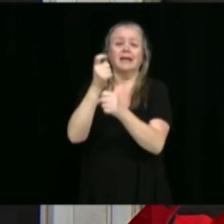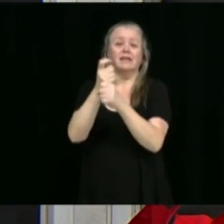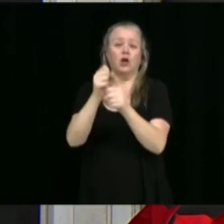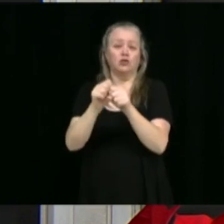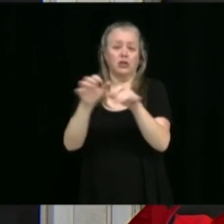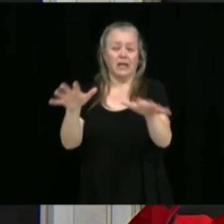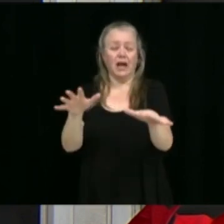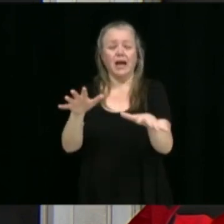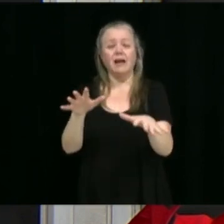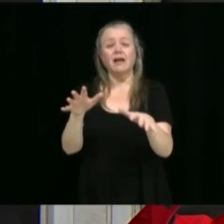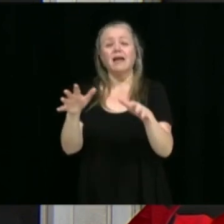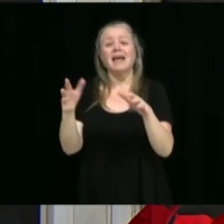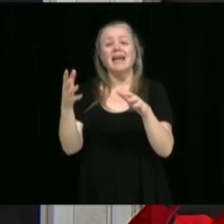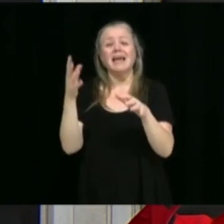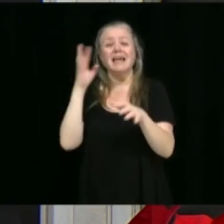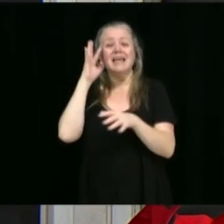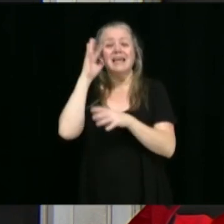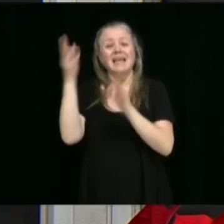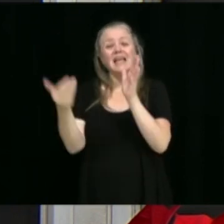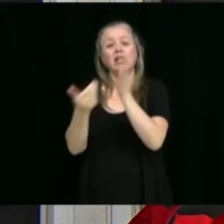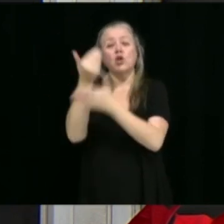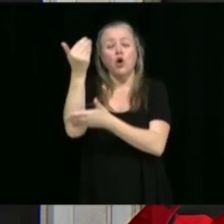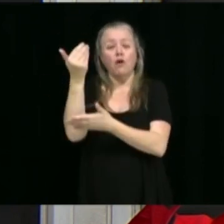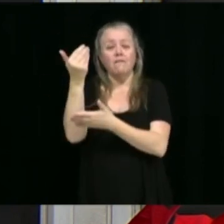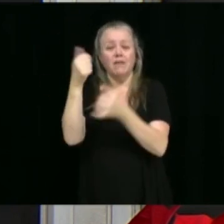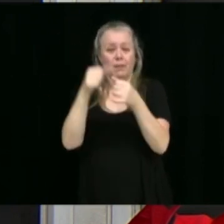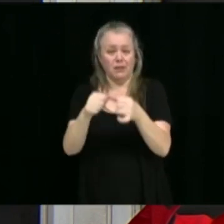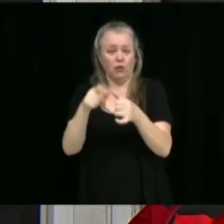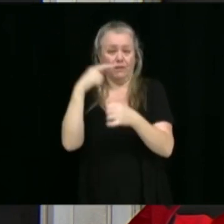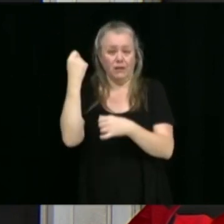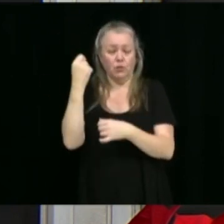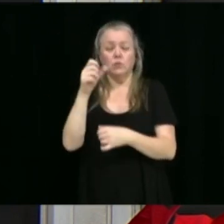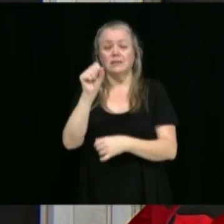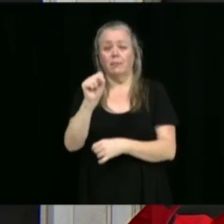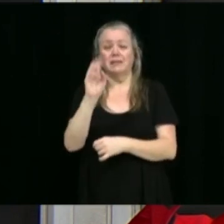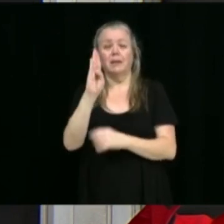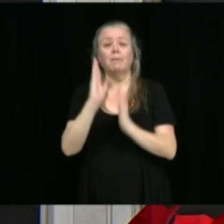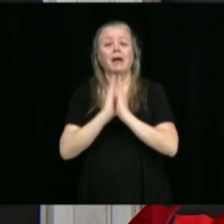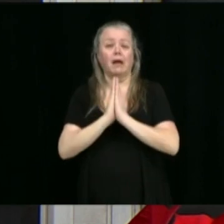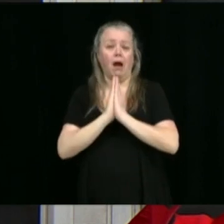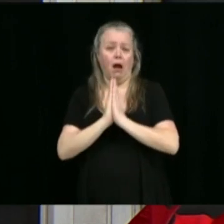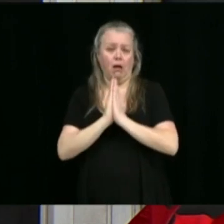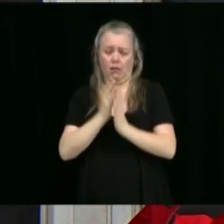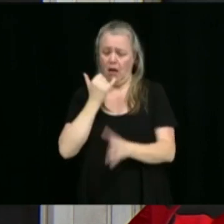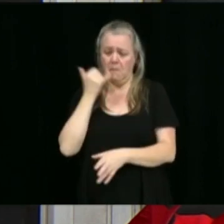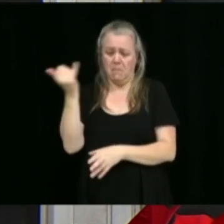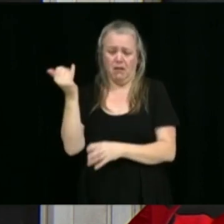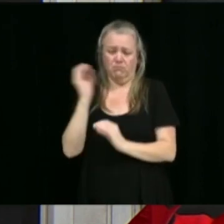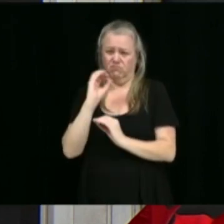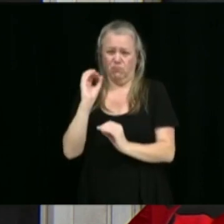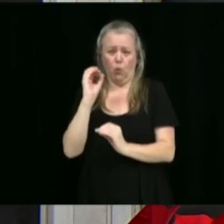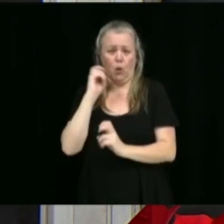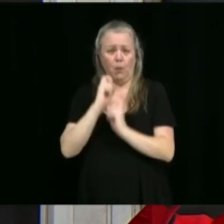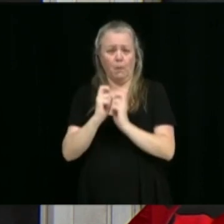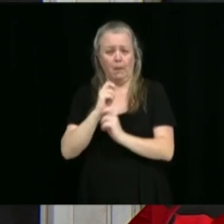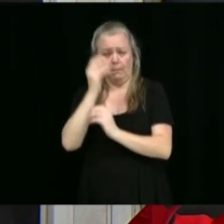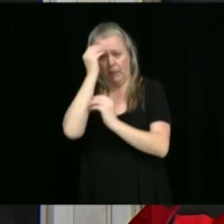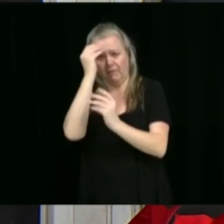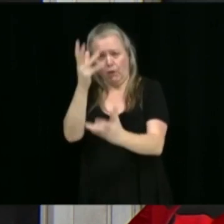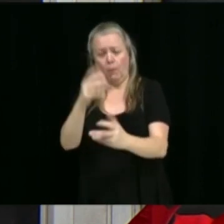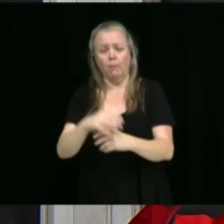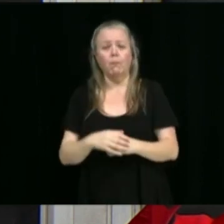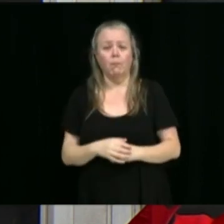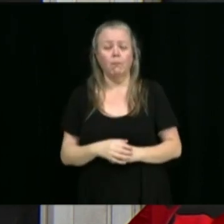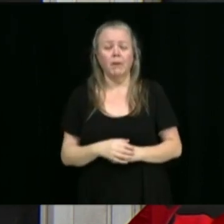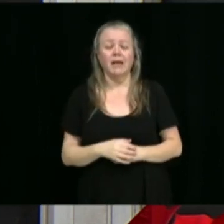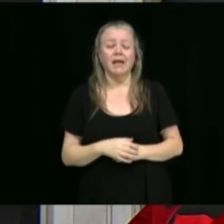général d'Innov Habitat Victo, là, Sébastien Brière, sans problème pour vous informer. Il y a des... Tu sais, parce qu'Innov Habitat